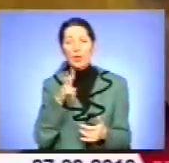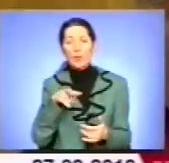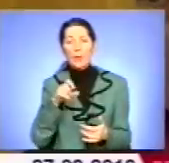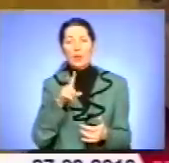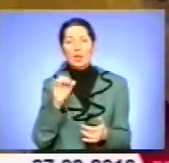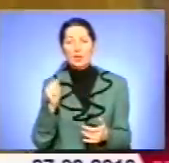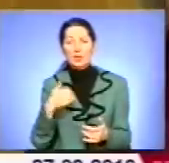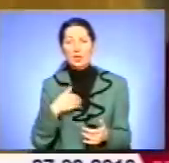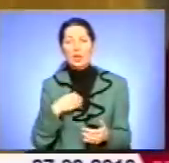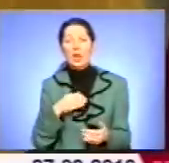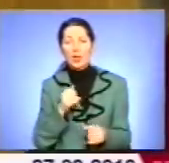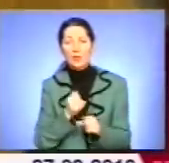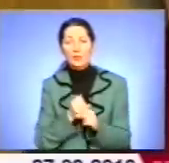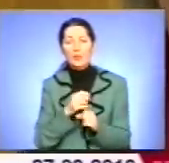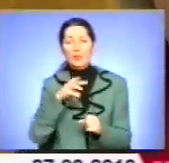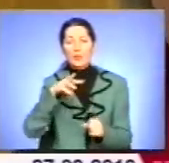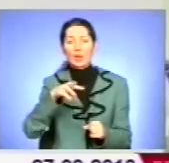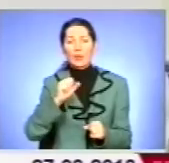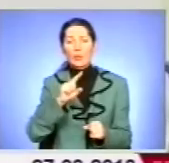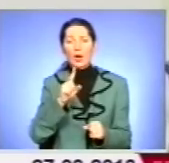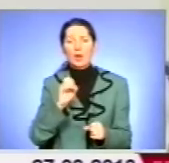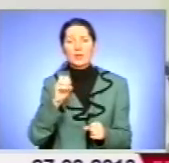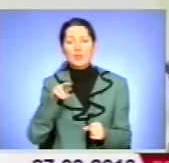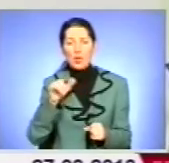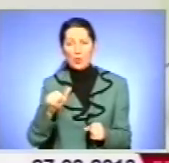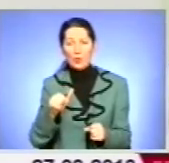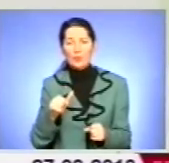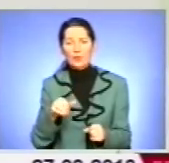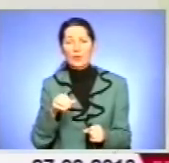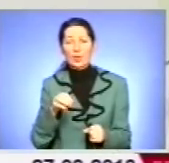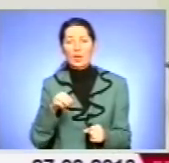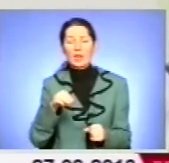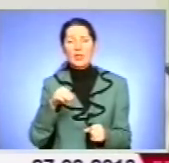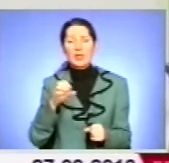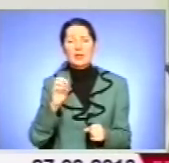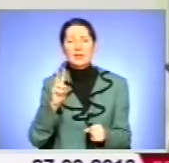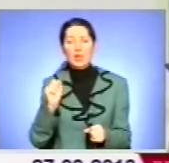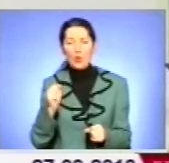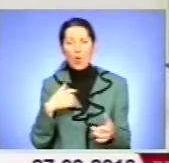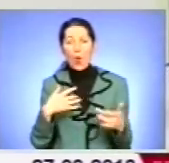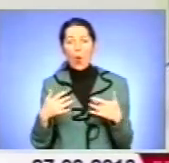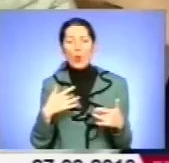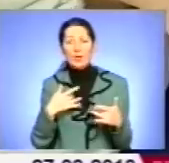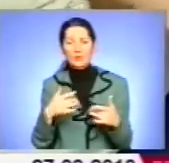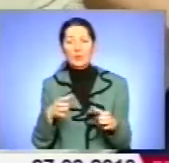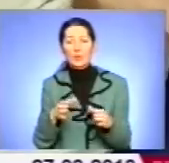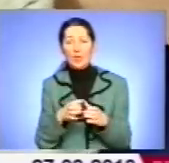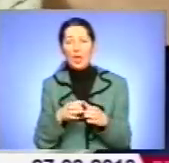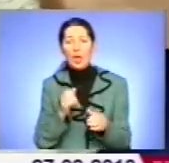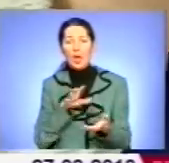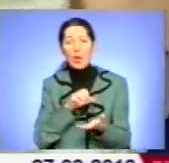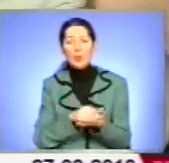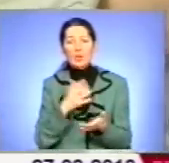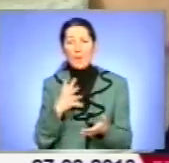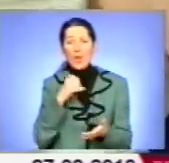Мазепу, гетьмана українського. Тетяна Станько у драматичному театрі студії «Сузір'я» займається понад 5 років.